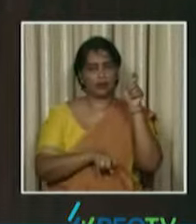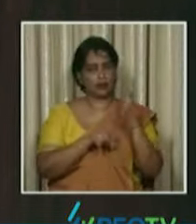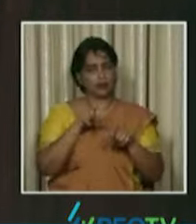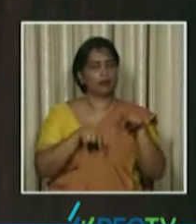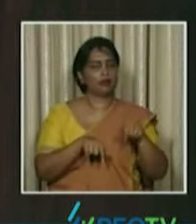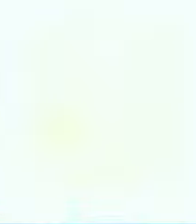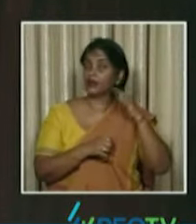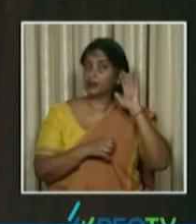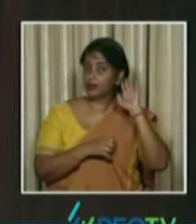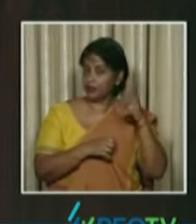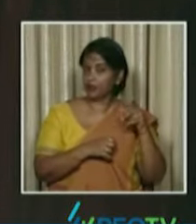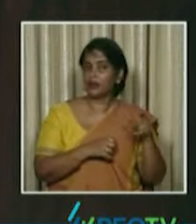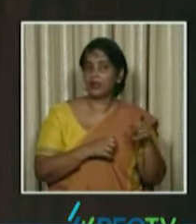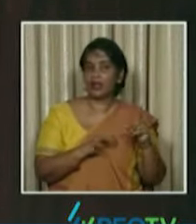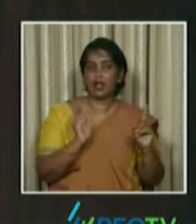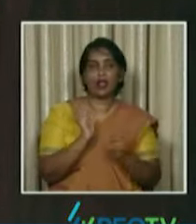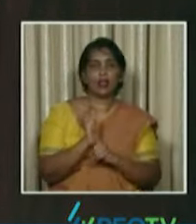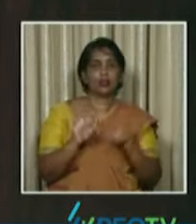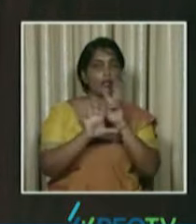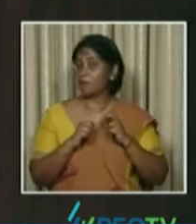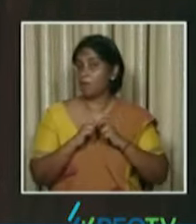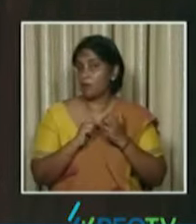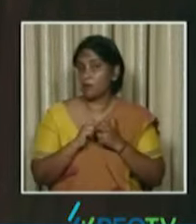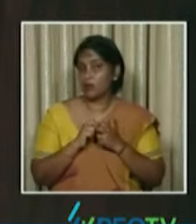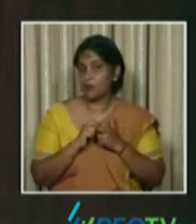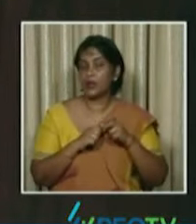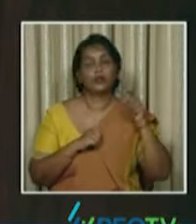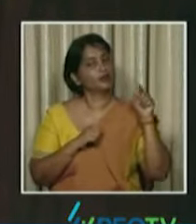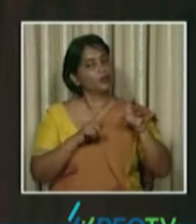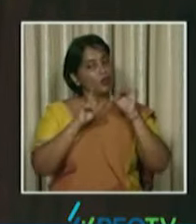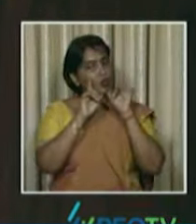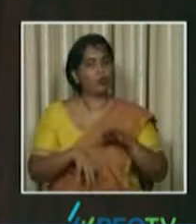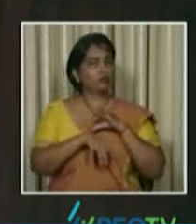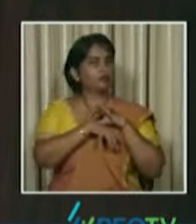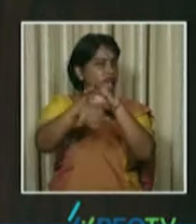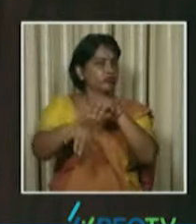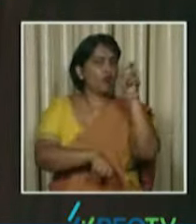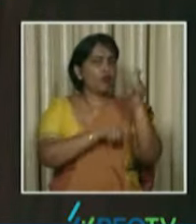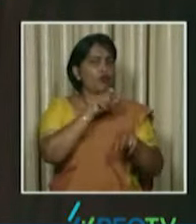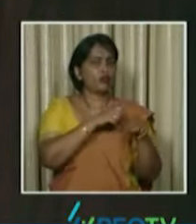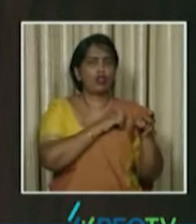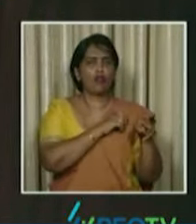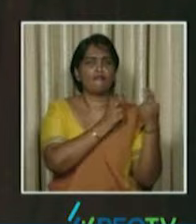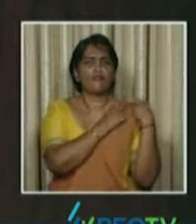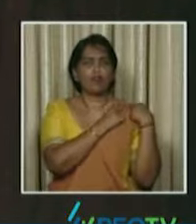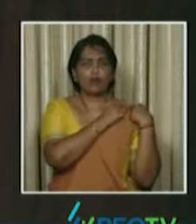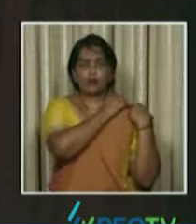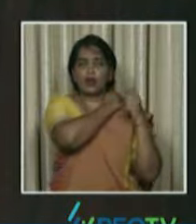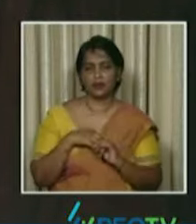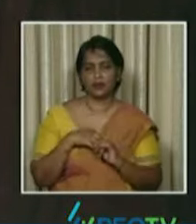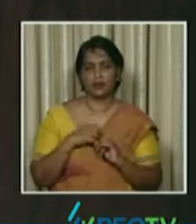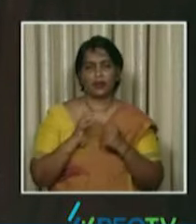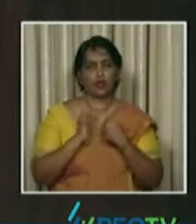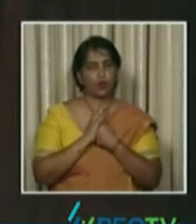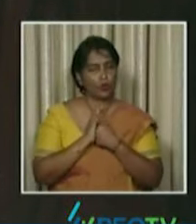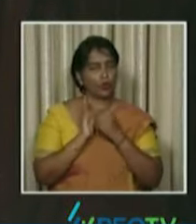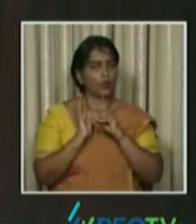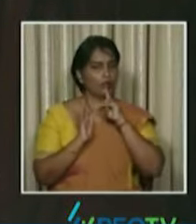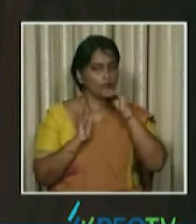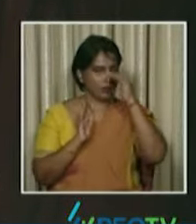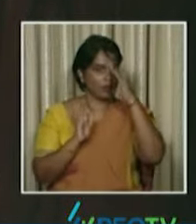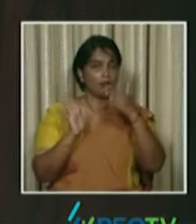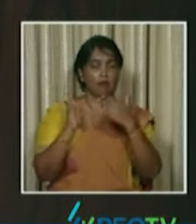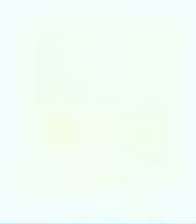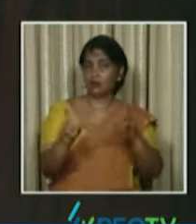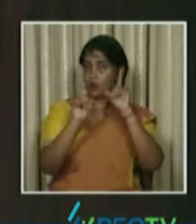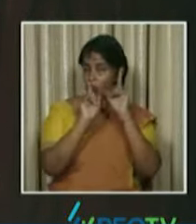විදියට අරන් ගිහලා තියෙනවා ලක්ෂ 18ක් එක්කෙනෙක්ගෙන් අරන් දිනවා මේ විදියට කවුද අරන් ගිය පිරිස මේ අය කී දෙනෙක් අරන් ගිහලා තියෙනවද මේ වගේ ඇඩ්